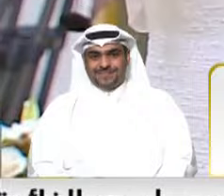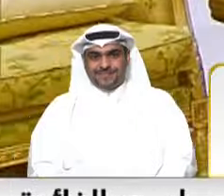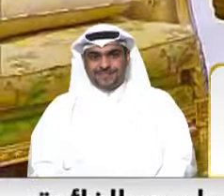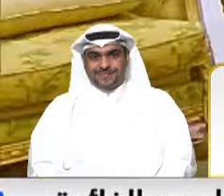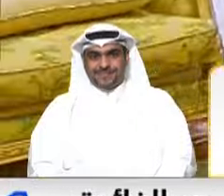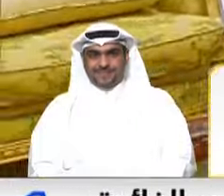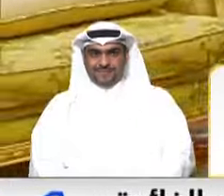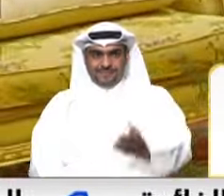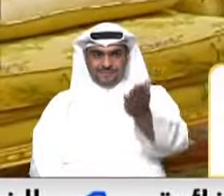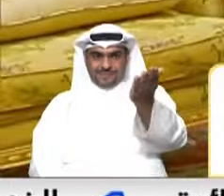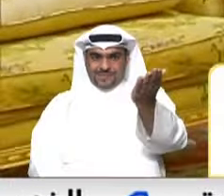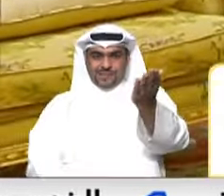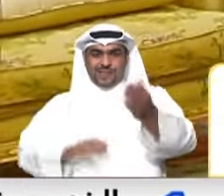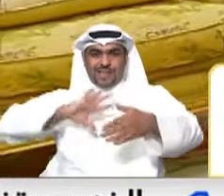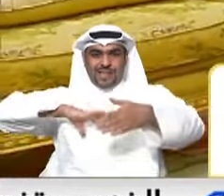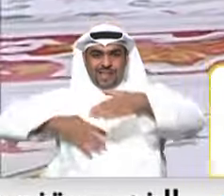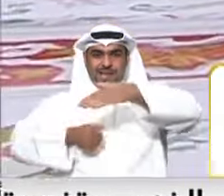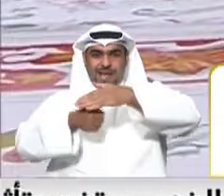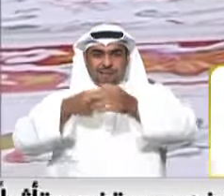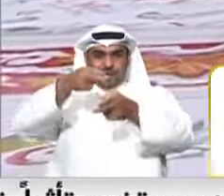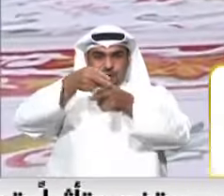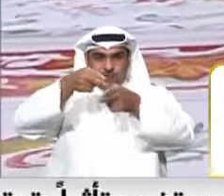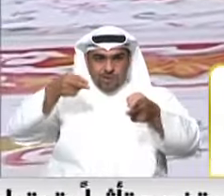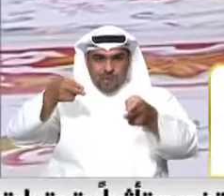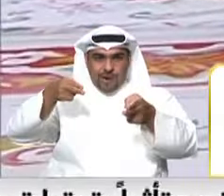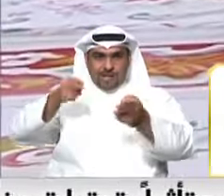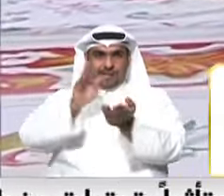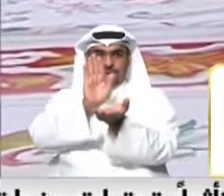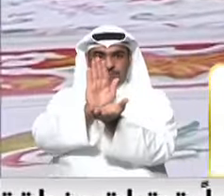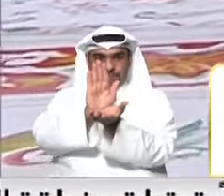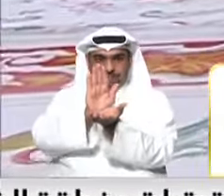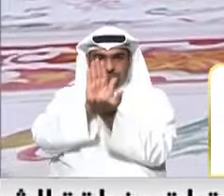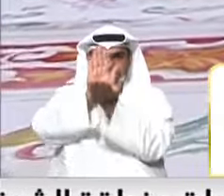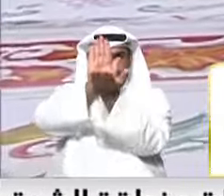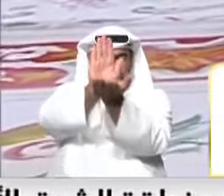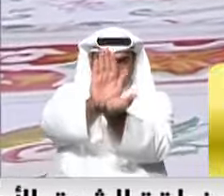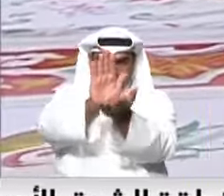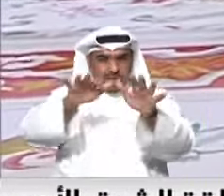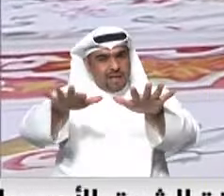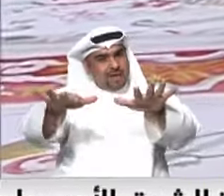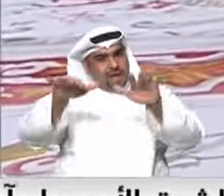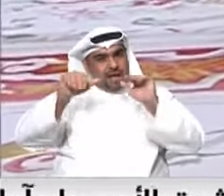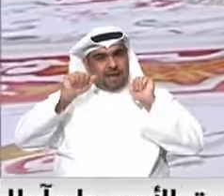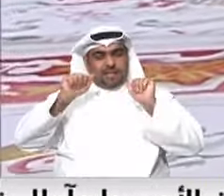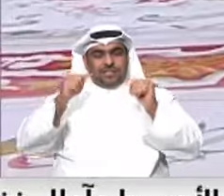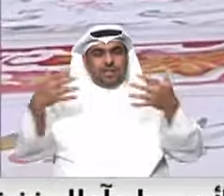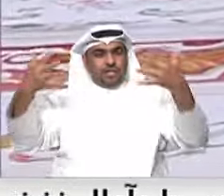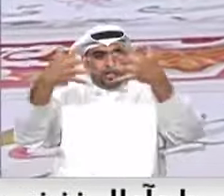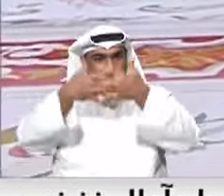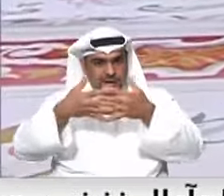سمو حفظه الله بتكريم الفائزين بجائزة المعلوماتية من الجهات والأفراد،